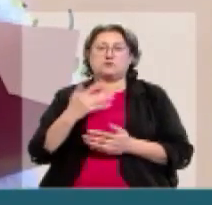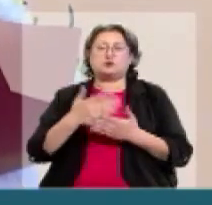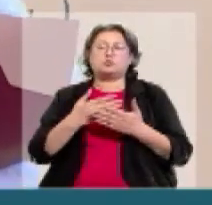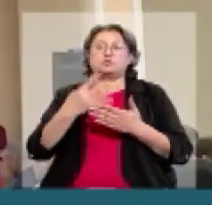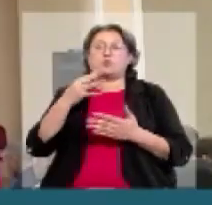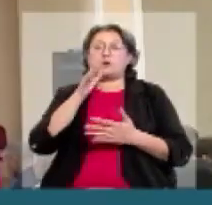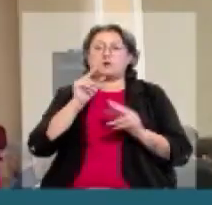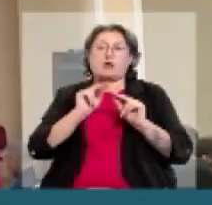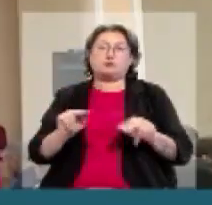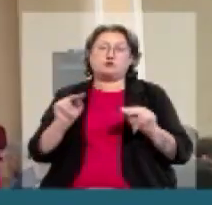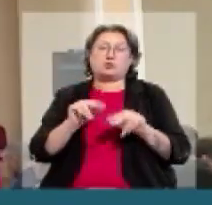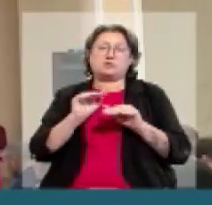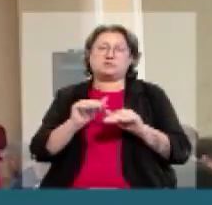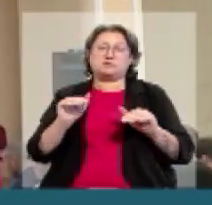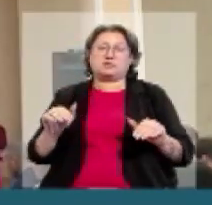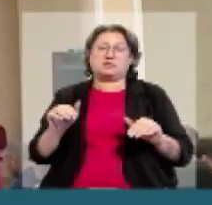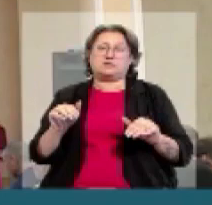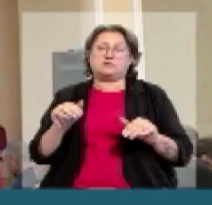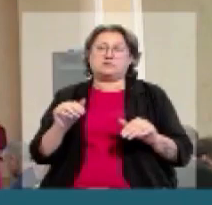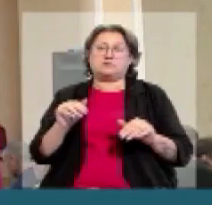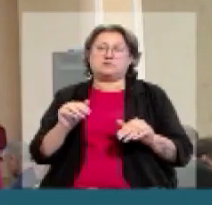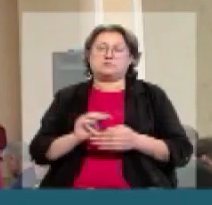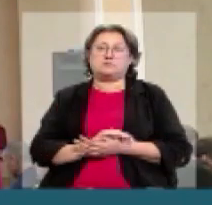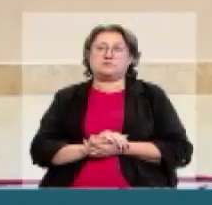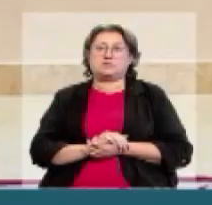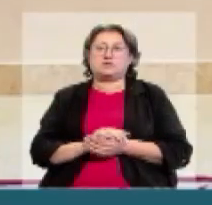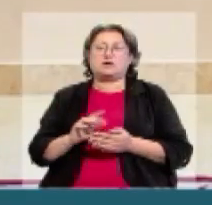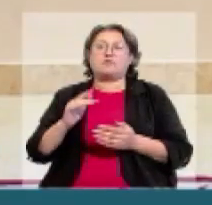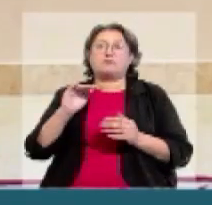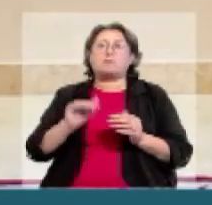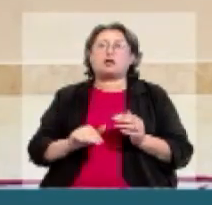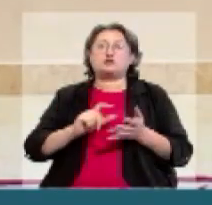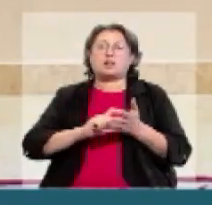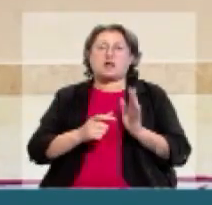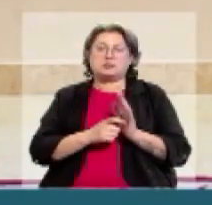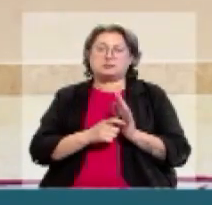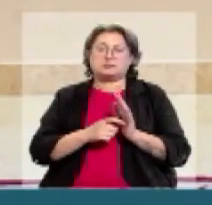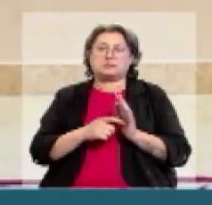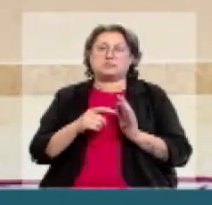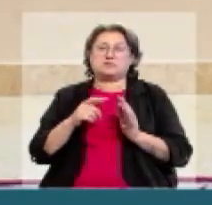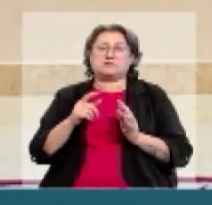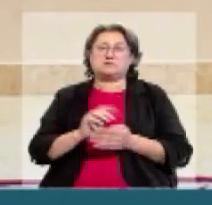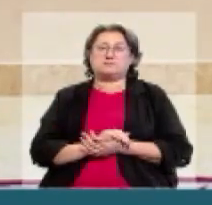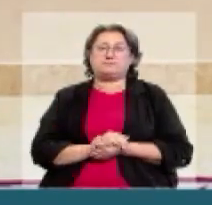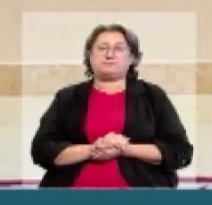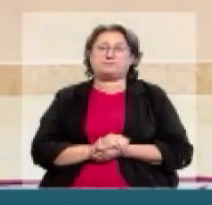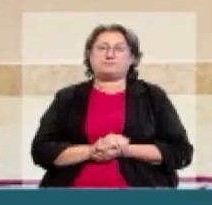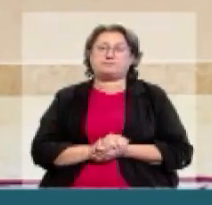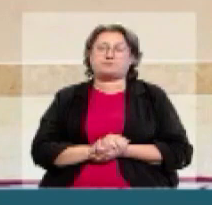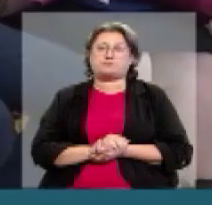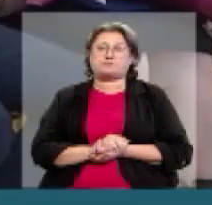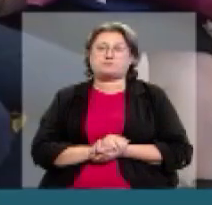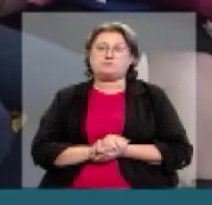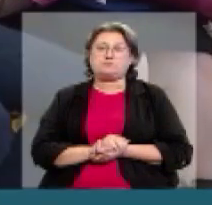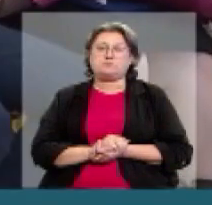балаларға білім беріп келеді. Талай шәкіртті тәрбиелеп, құрметке бөленген жан. Бәтима Туғанасова да осындай апаларын үлгі тұтып жүр. Ол да